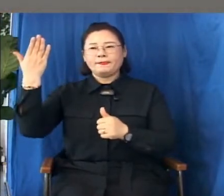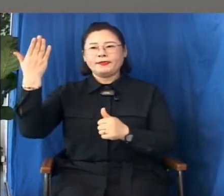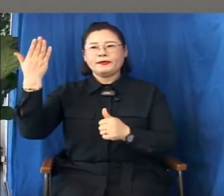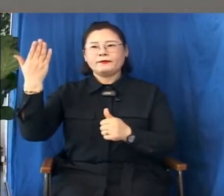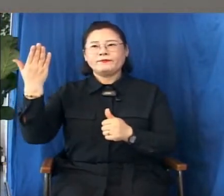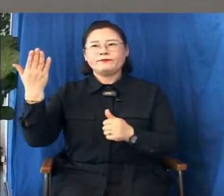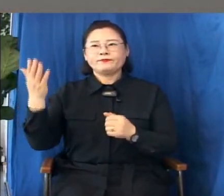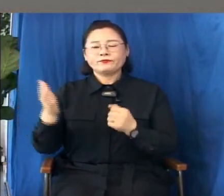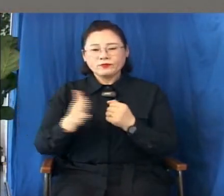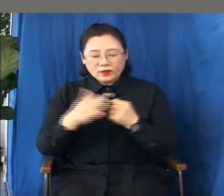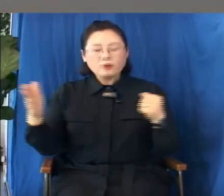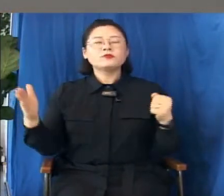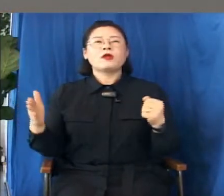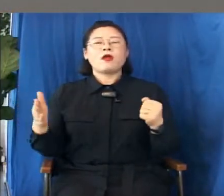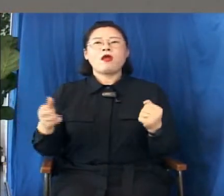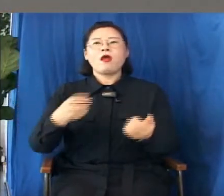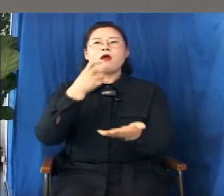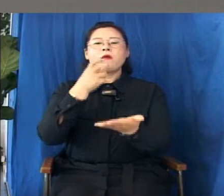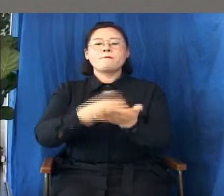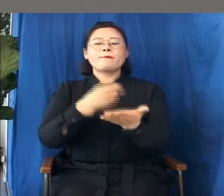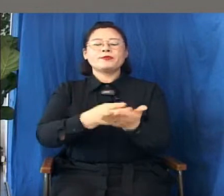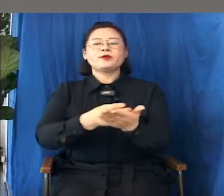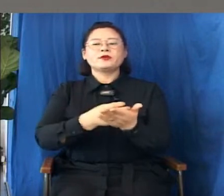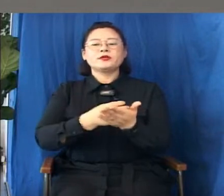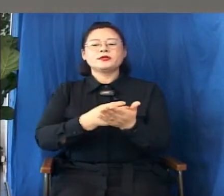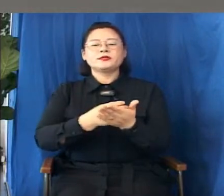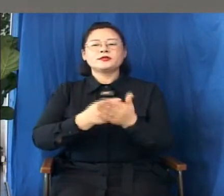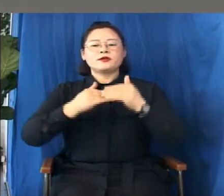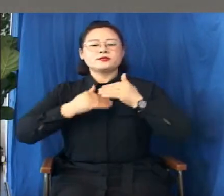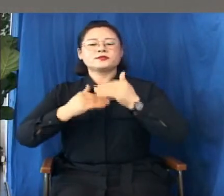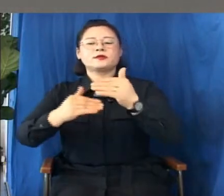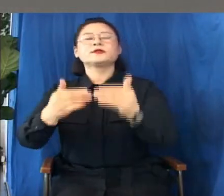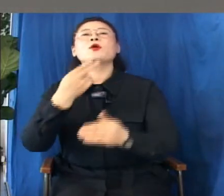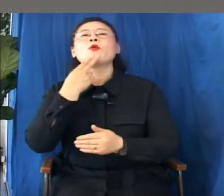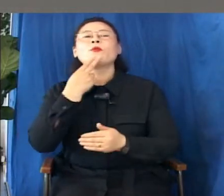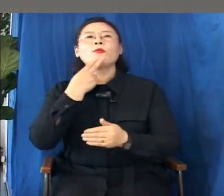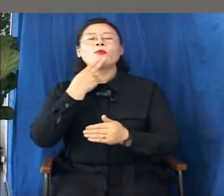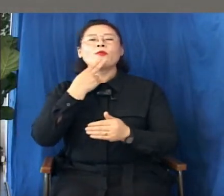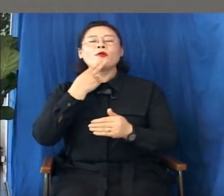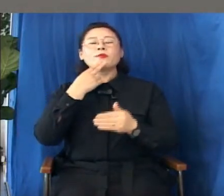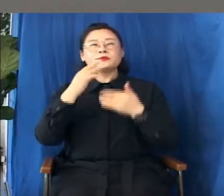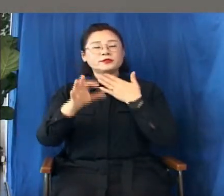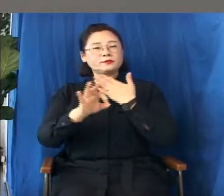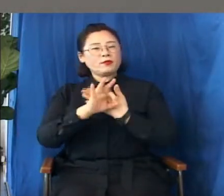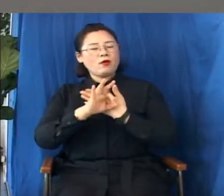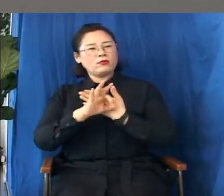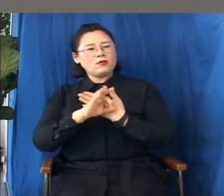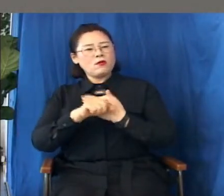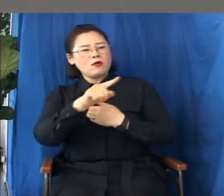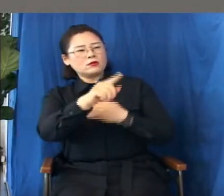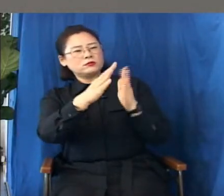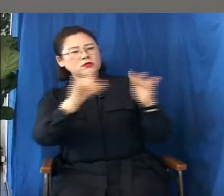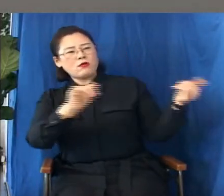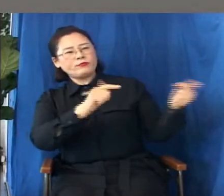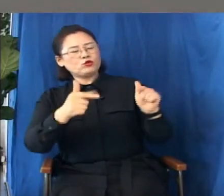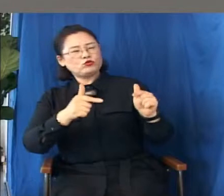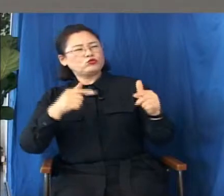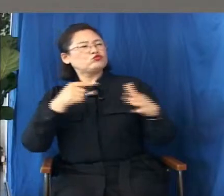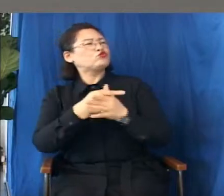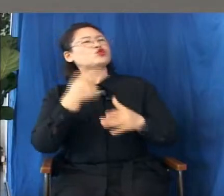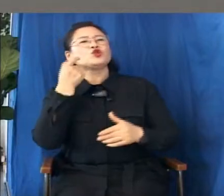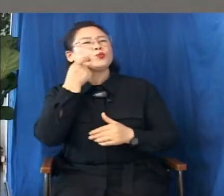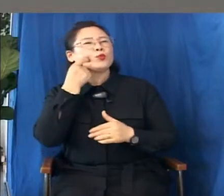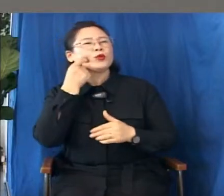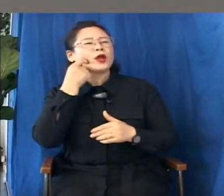그래서 법적인 절차 없이는 그들을 이제 함부로 죽일 수가 없는 상태까지 된 거예요. 잘못하면 자기네들한테 모든